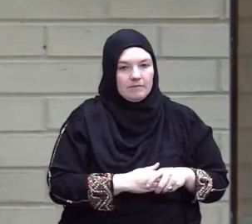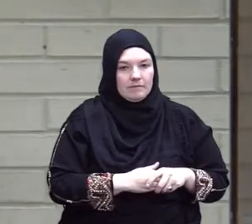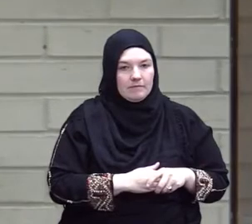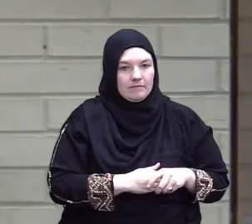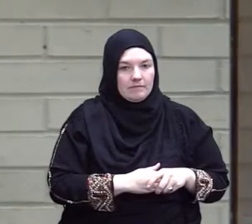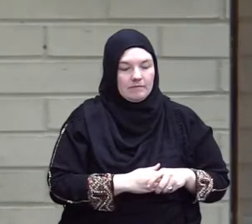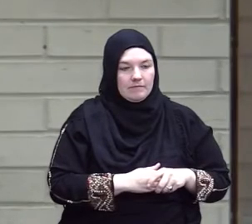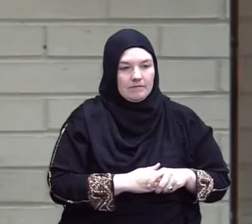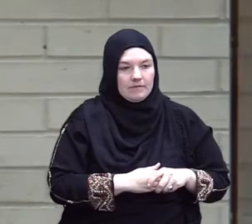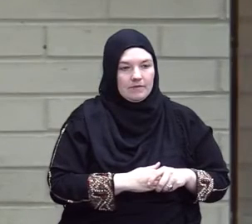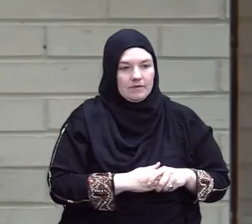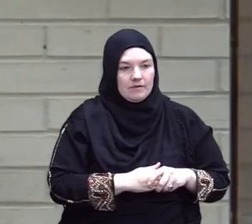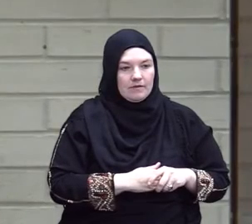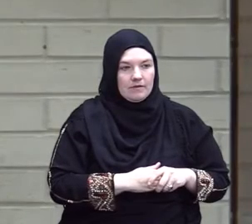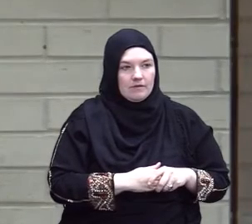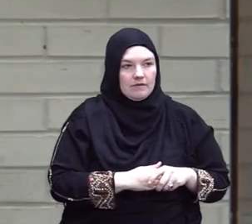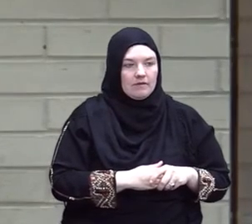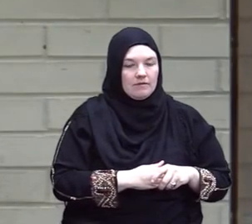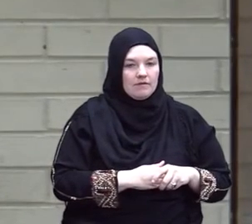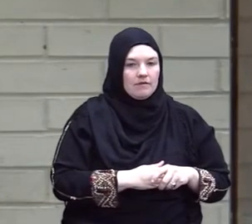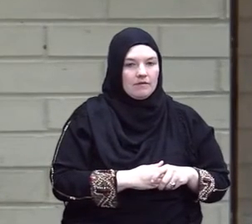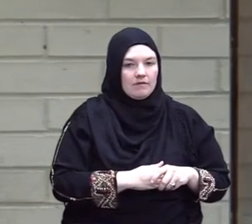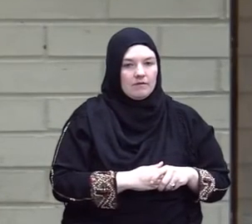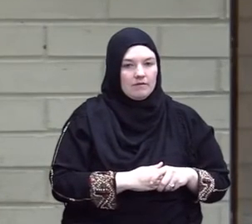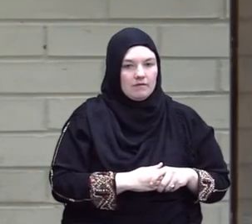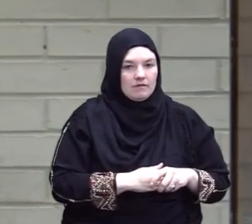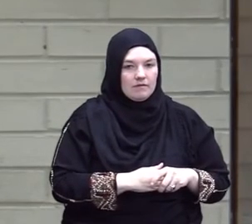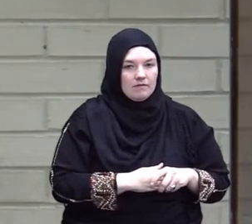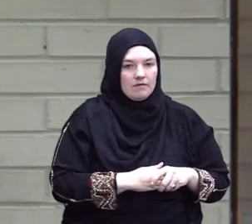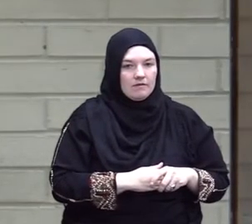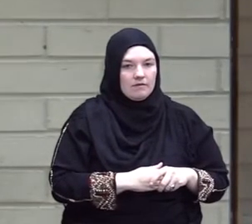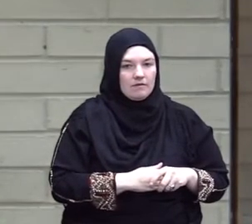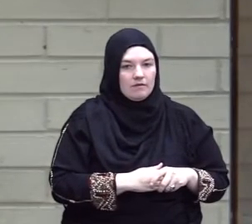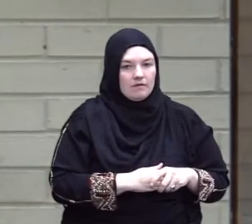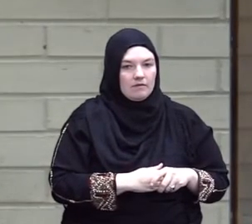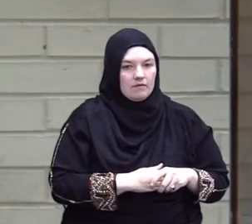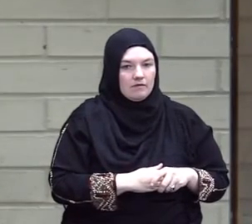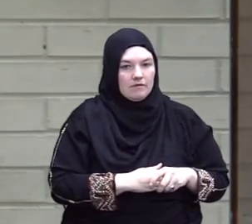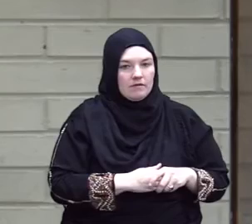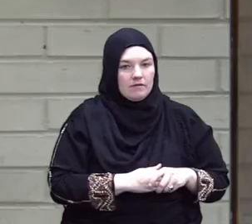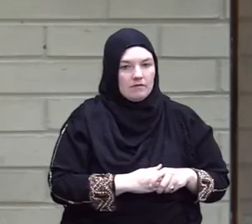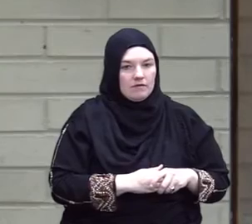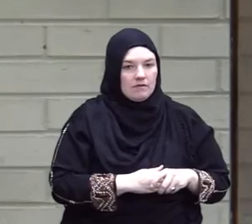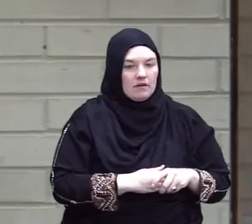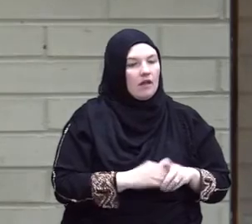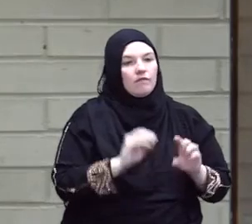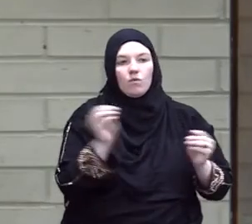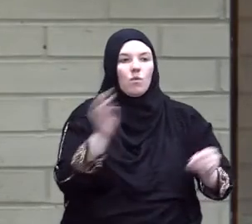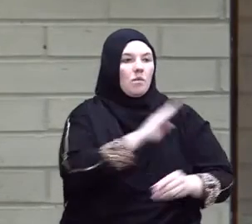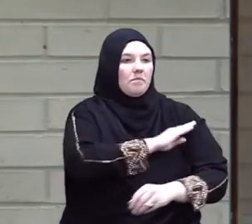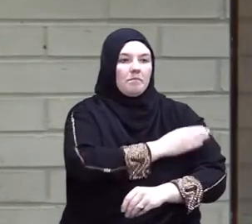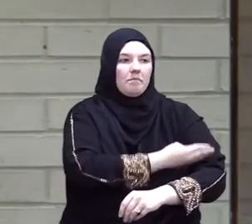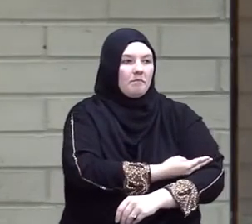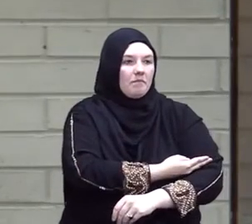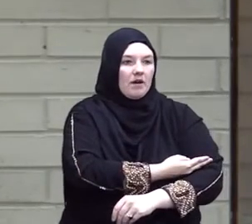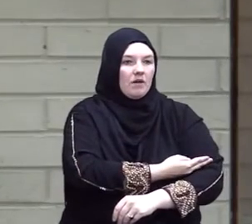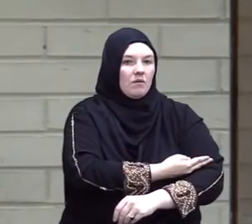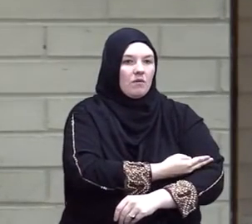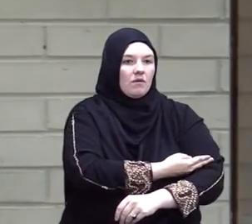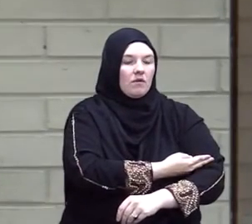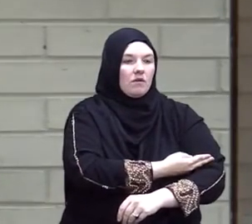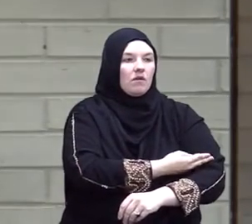مِنْ سُلْطَانِ إِلَّا أَنْ دَعَوْتُكُمْ. فَاسْتَجَبْتُمْ لِي. It's up to you. I had no power over